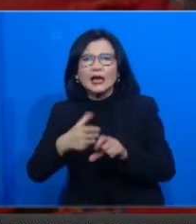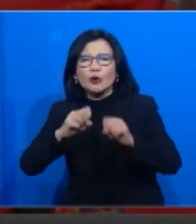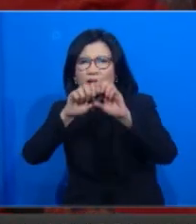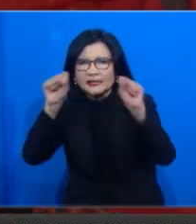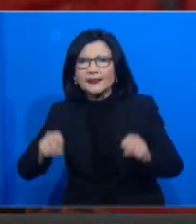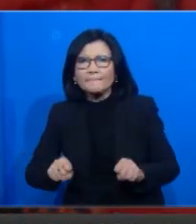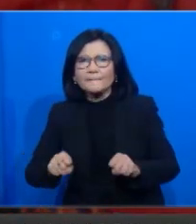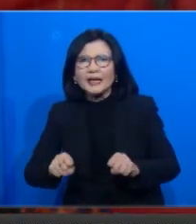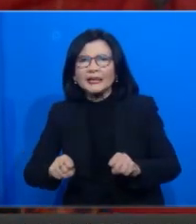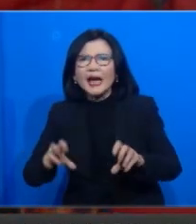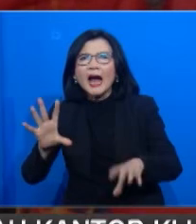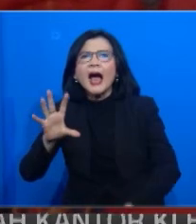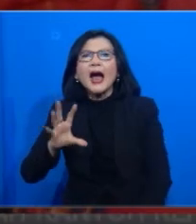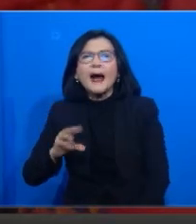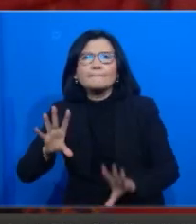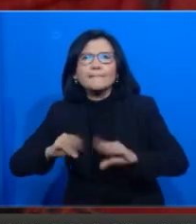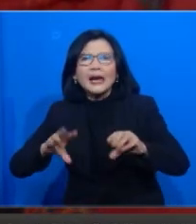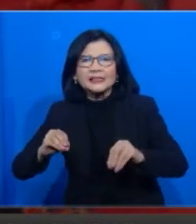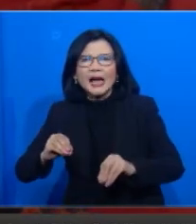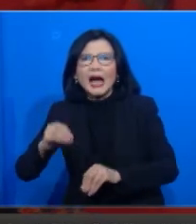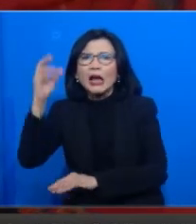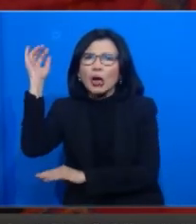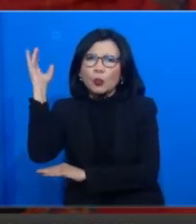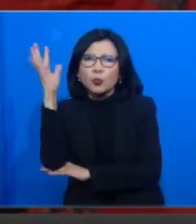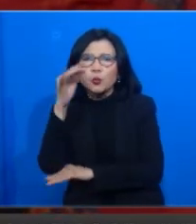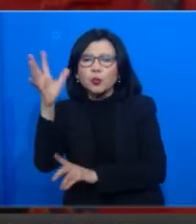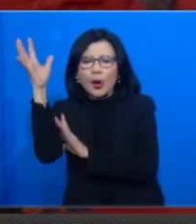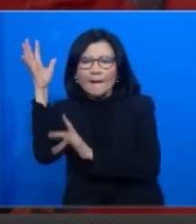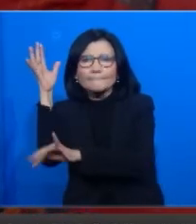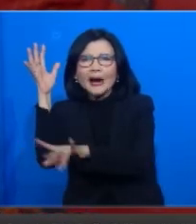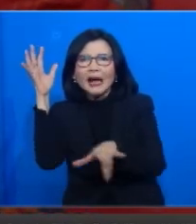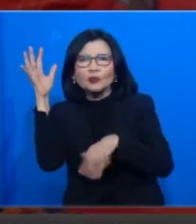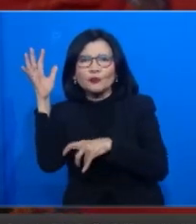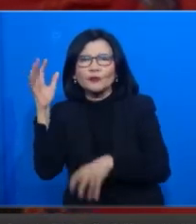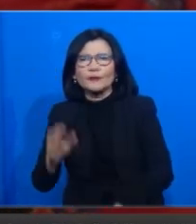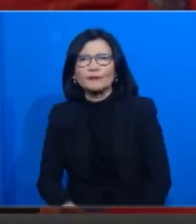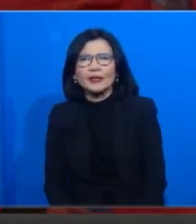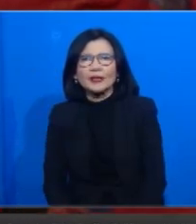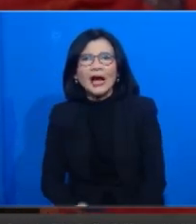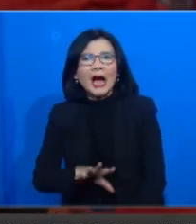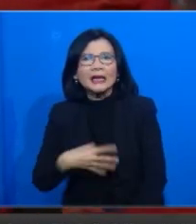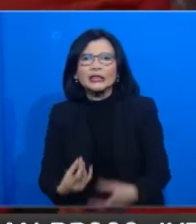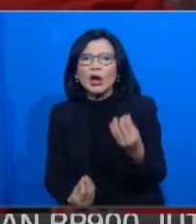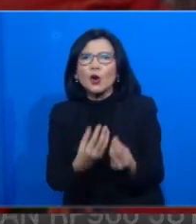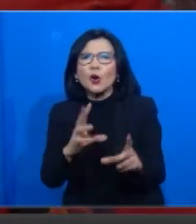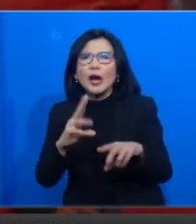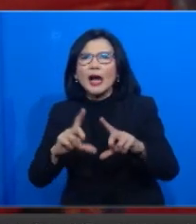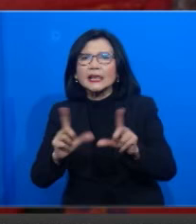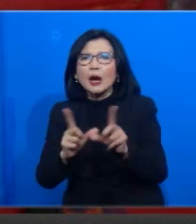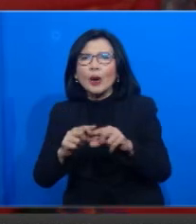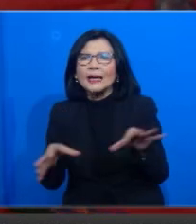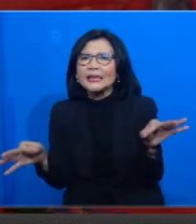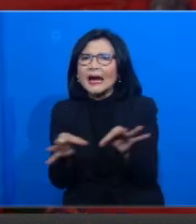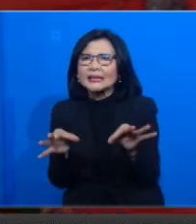hutan mangrove, kemudian kawasan hutan rawa atau kawasan hutan riparian yang mendekati dengan sungai gitu. Dan juga